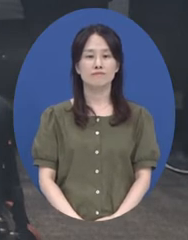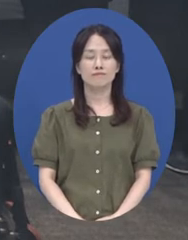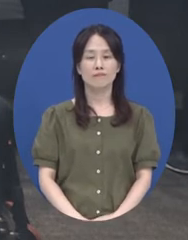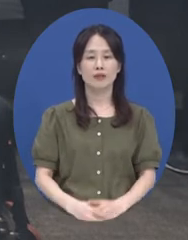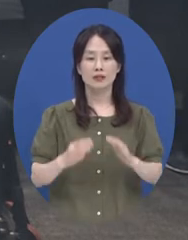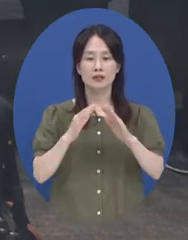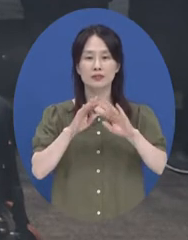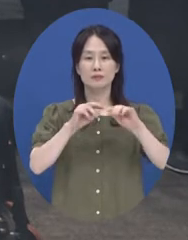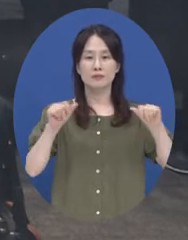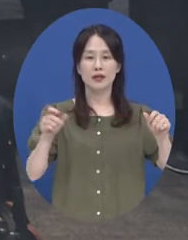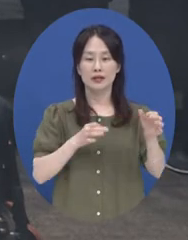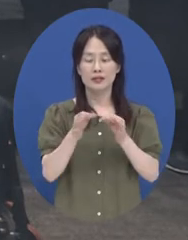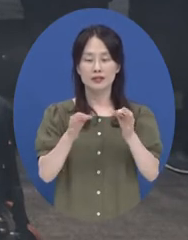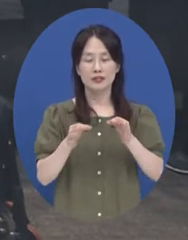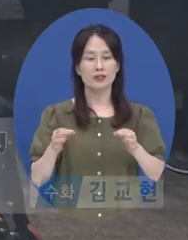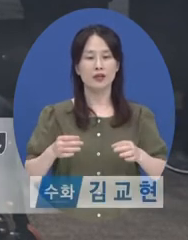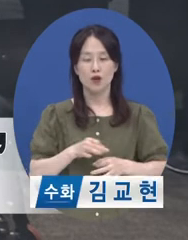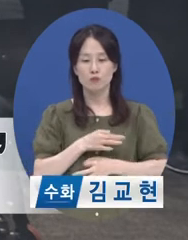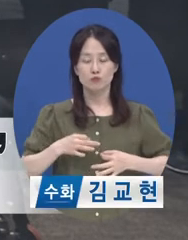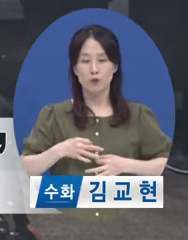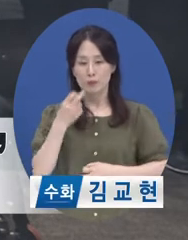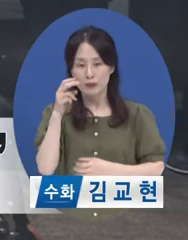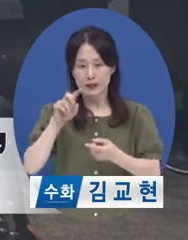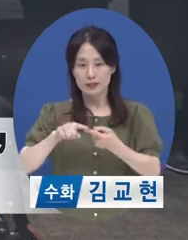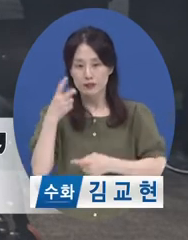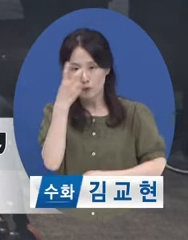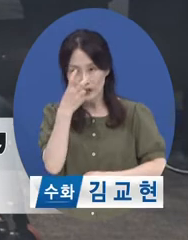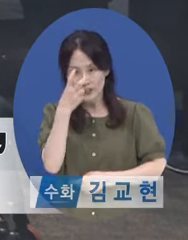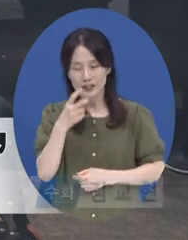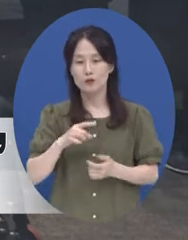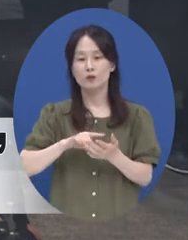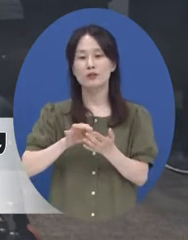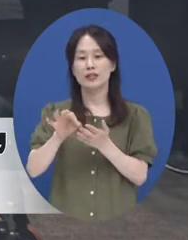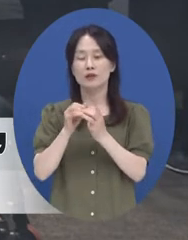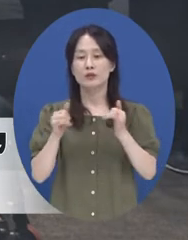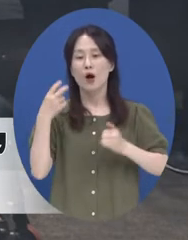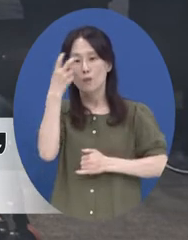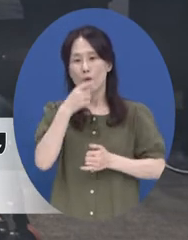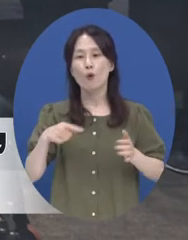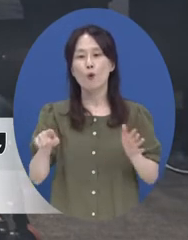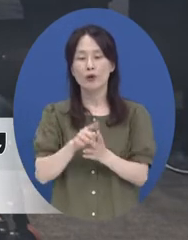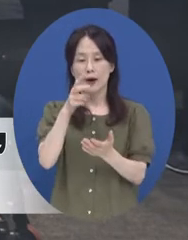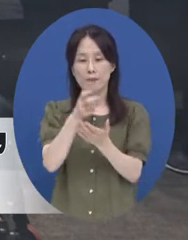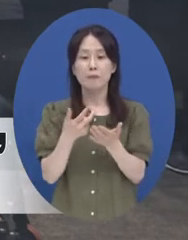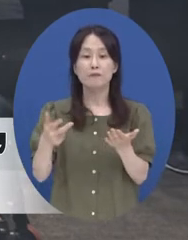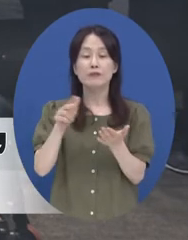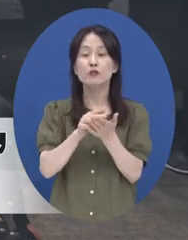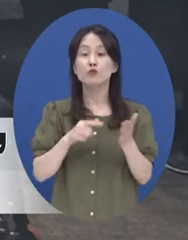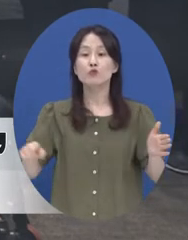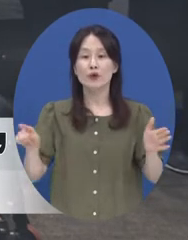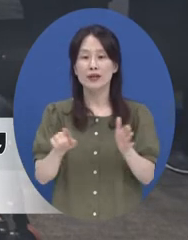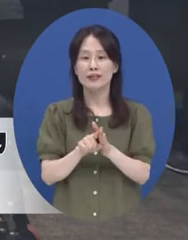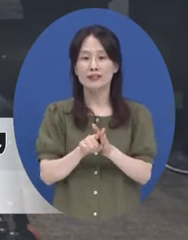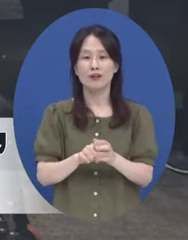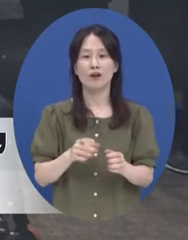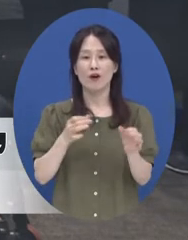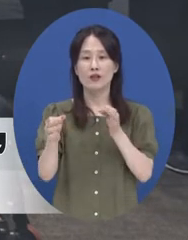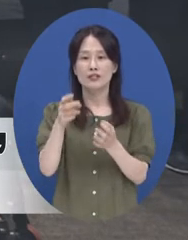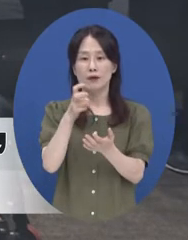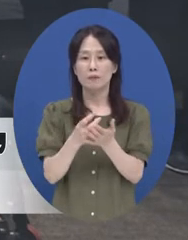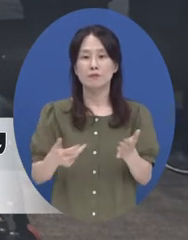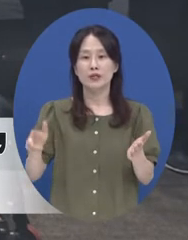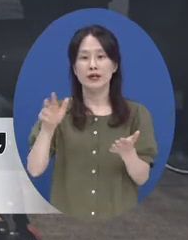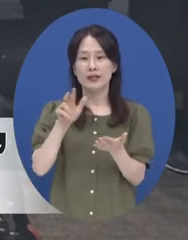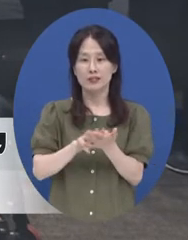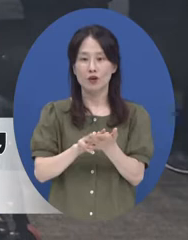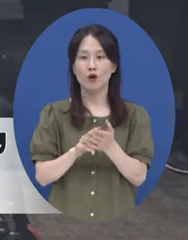부동산 시장의 불공정 거래를 관리하고 부동산 소비자를 보호하는 통합법령 제정을 논의하기 위한 부동산시장법 제정 국회